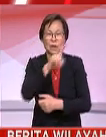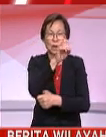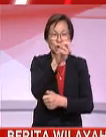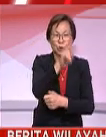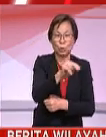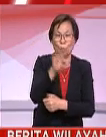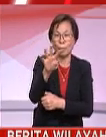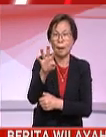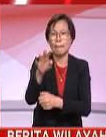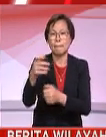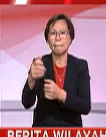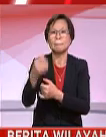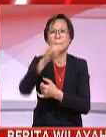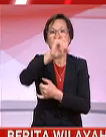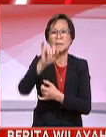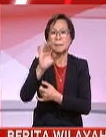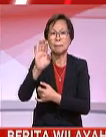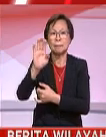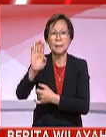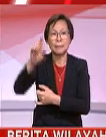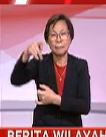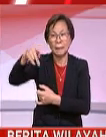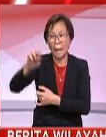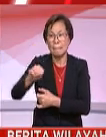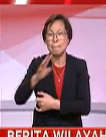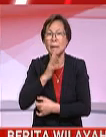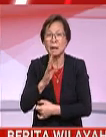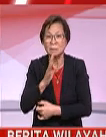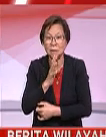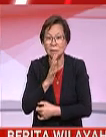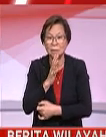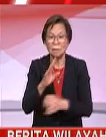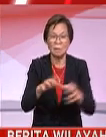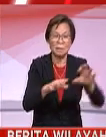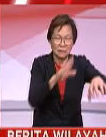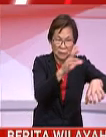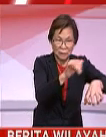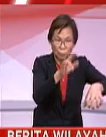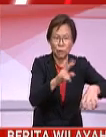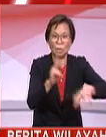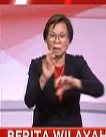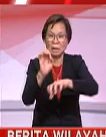4 Jabatan Bomba dan Penyelamat Sarawak, Janggan Muling, ia melibatkan daerah Sibu,